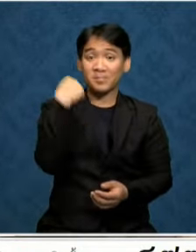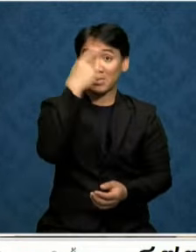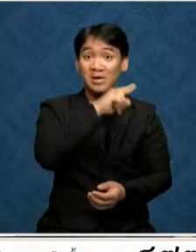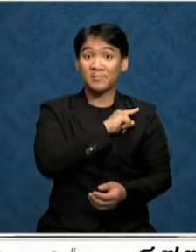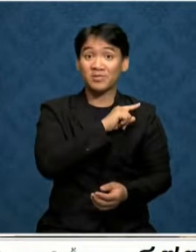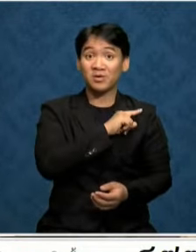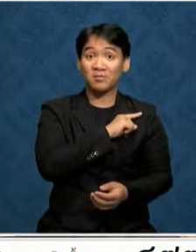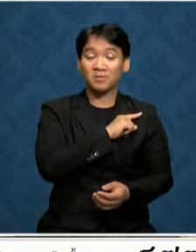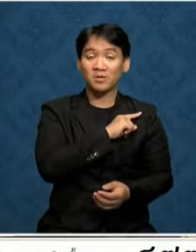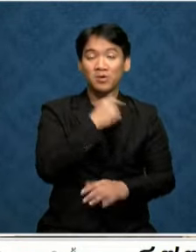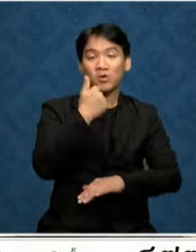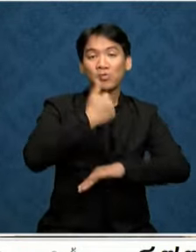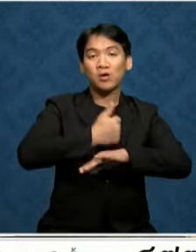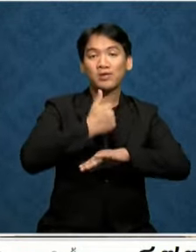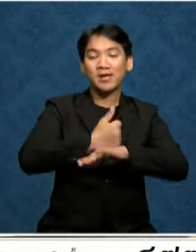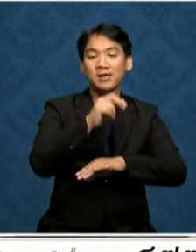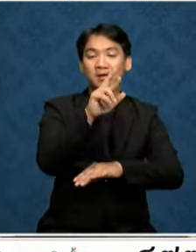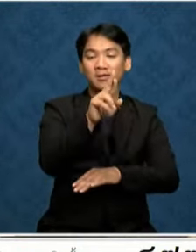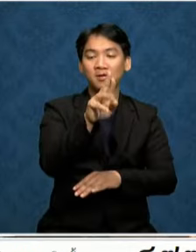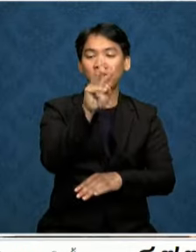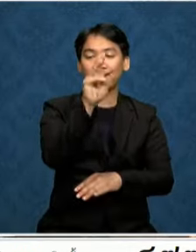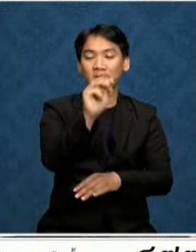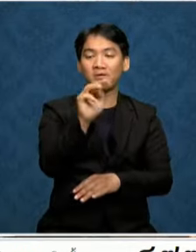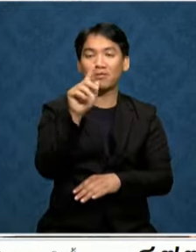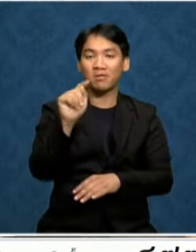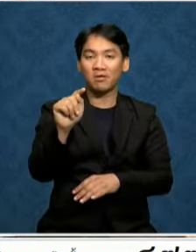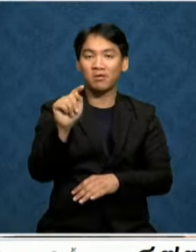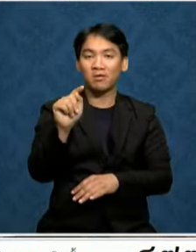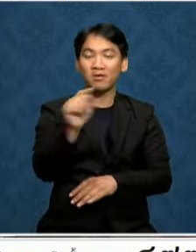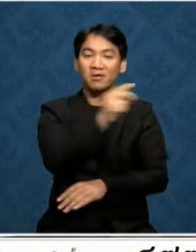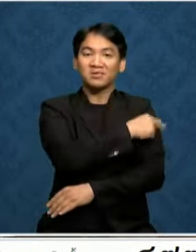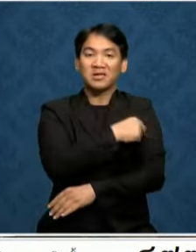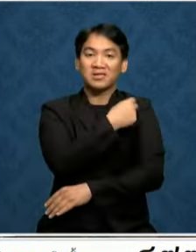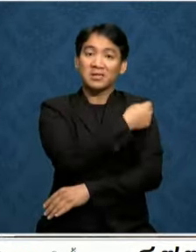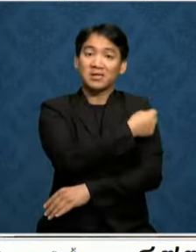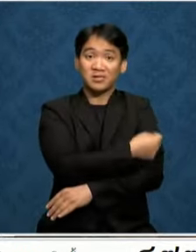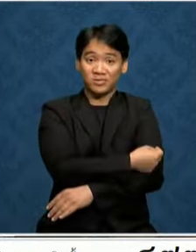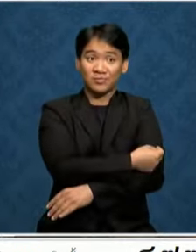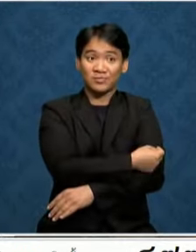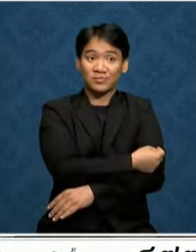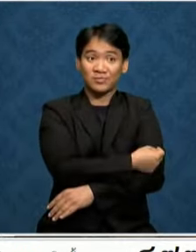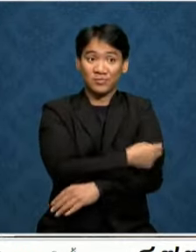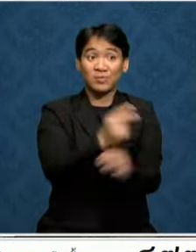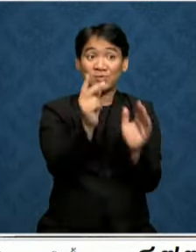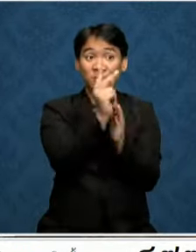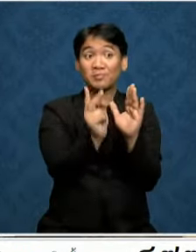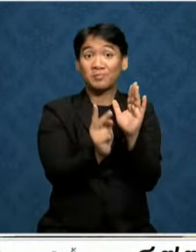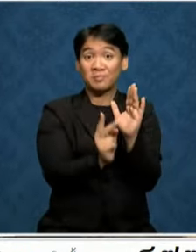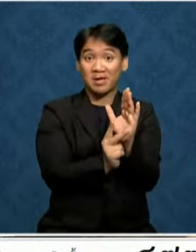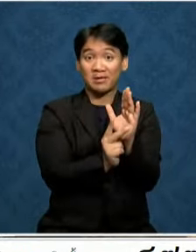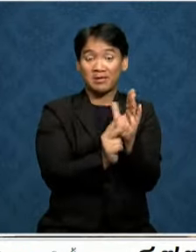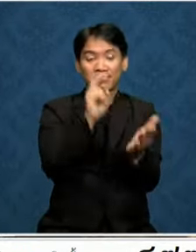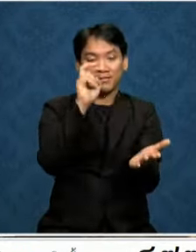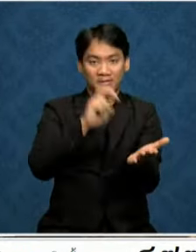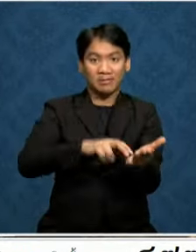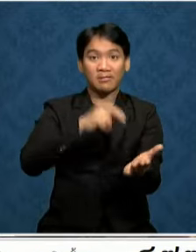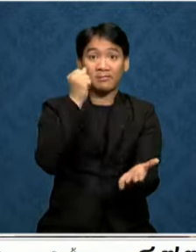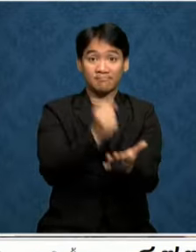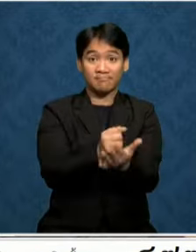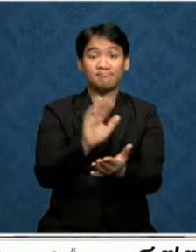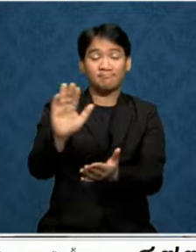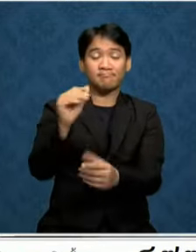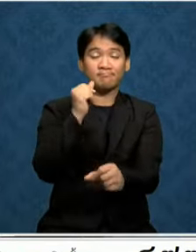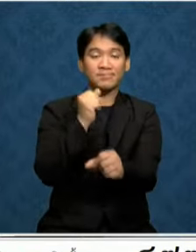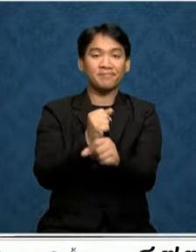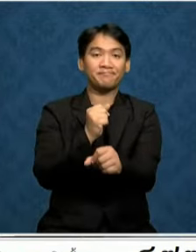ตรีสาธารณสุขในการที่เป็นผู้ดูแลออกกฎกระทรวงมาตรฐานต่างๆออกมาได้อยู่แล้วดังนั้นใน